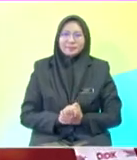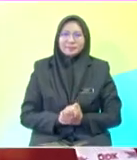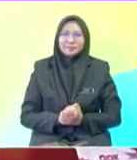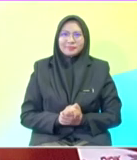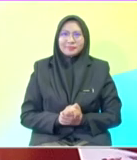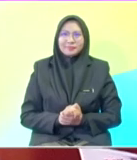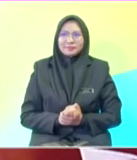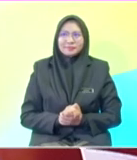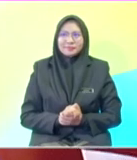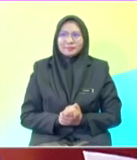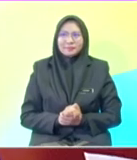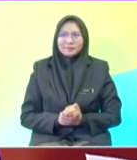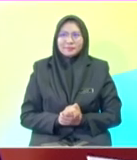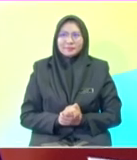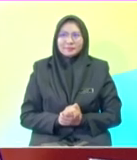ini